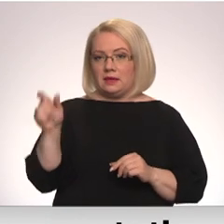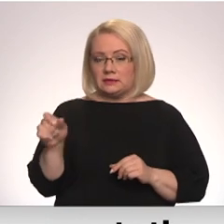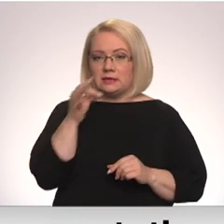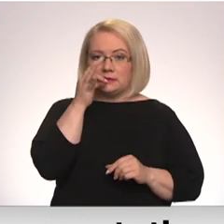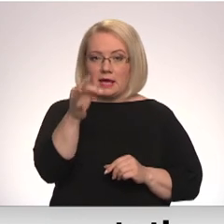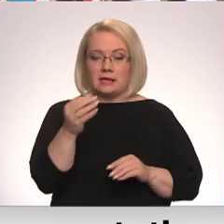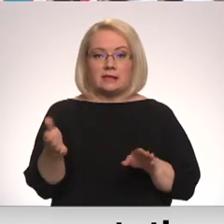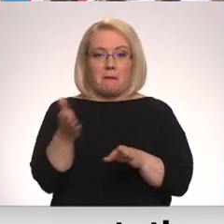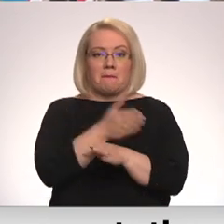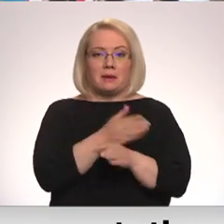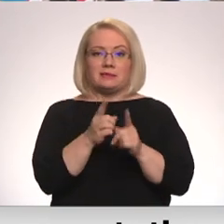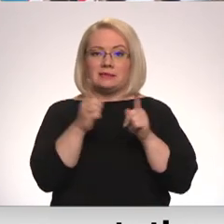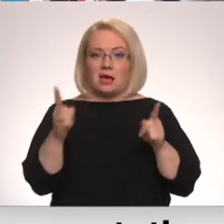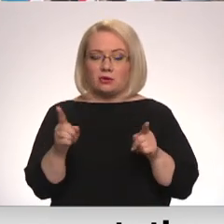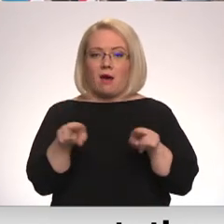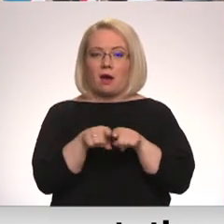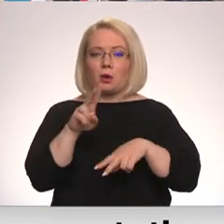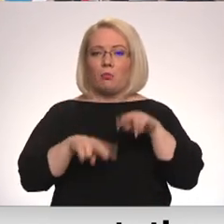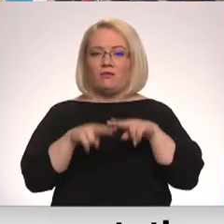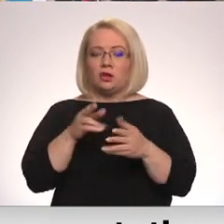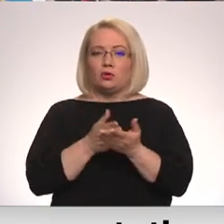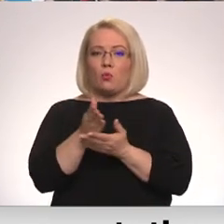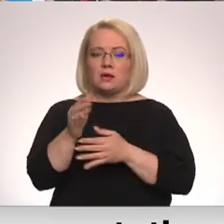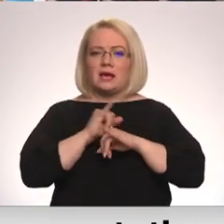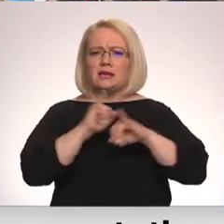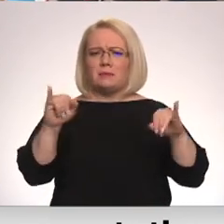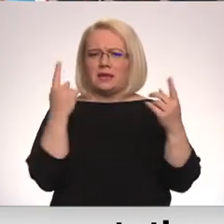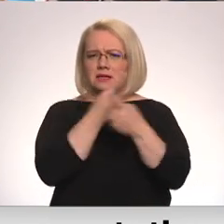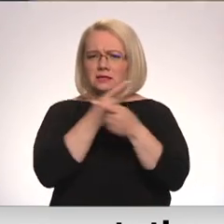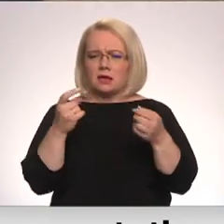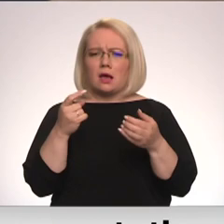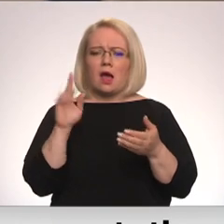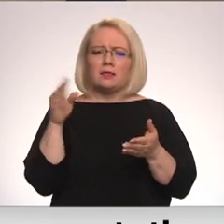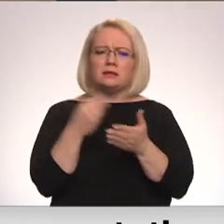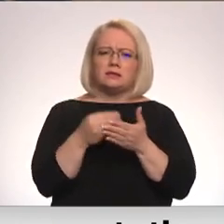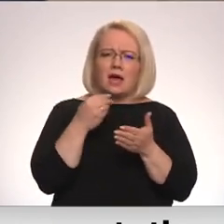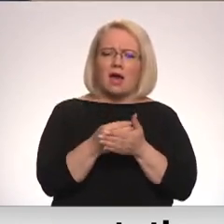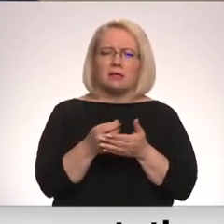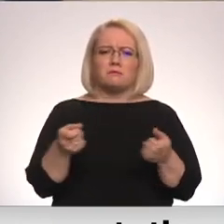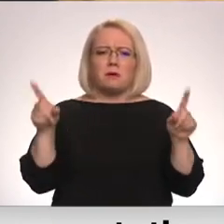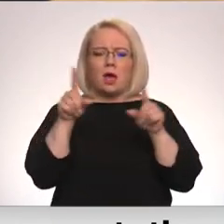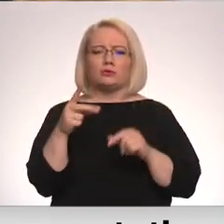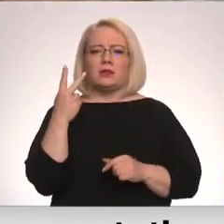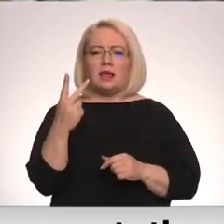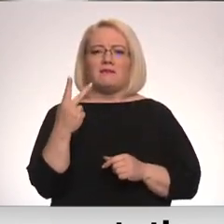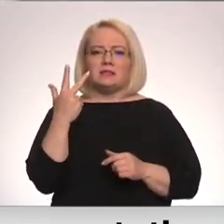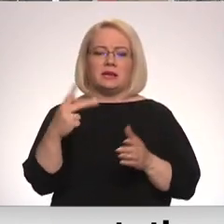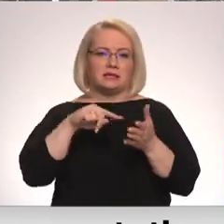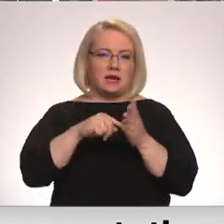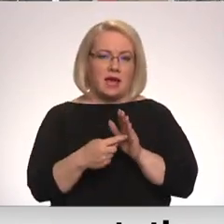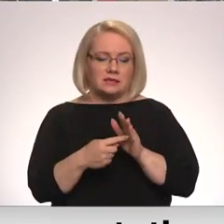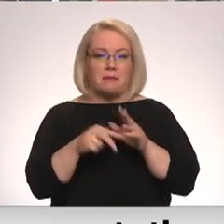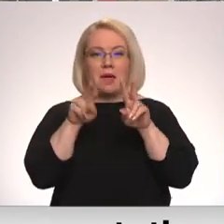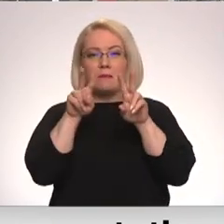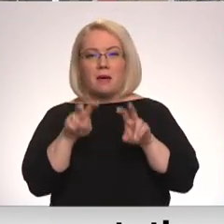ka pirms sezonas arī būvniecības nozare izplatīja ziņas par to, ka izmaksas augs divas un pat trīs reizes, bet